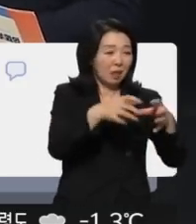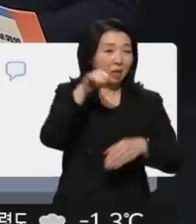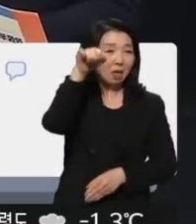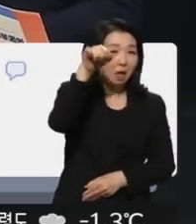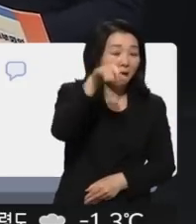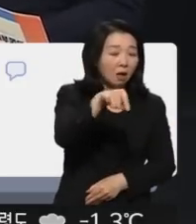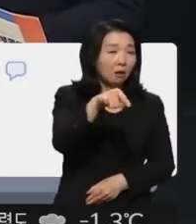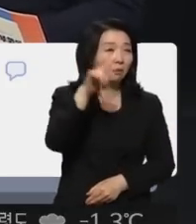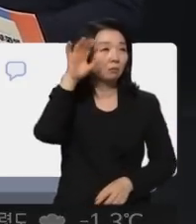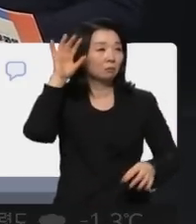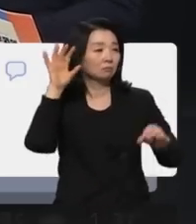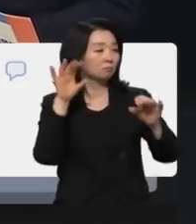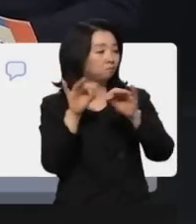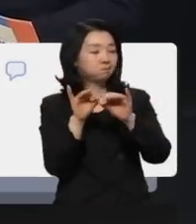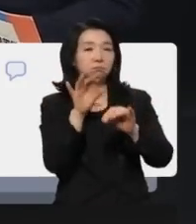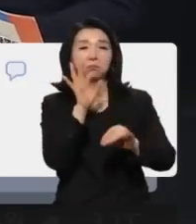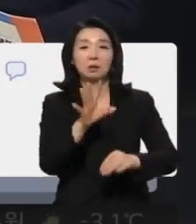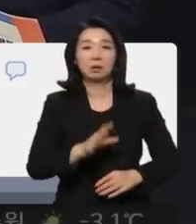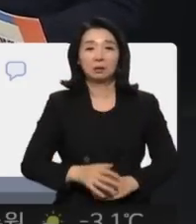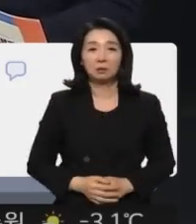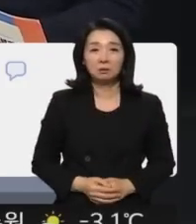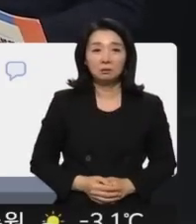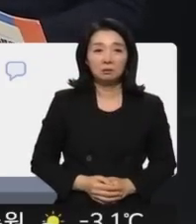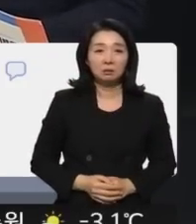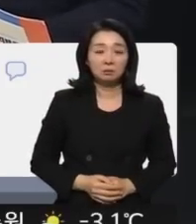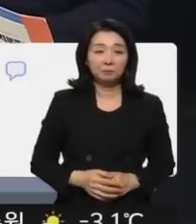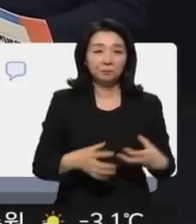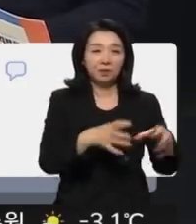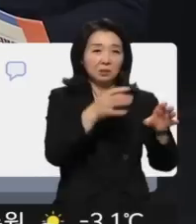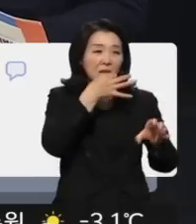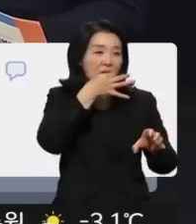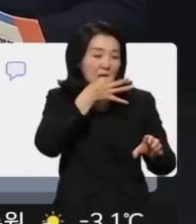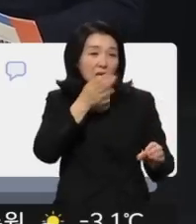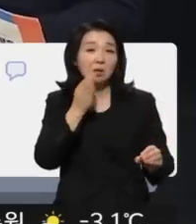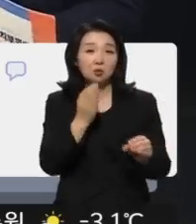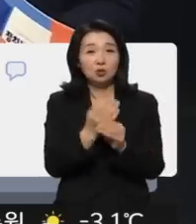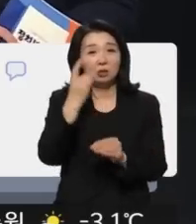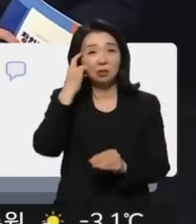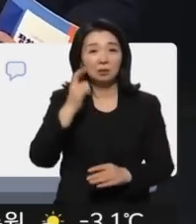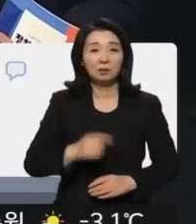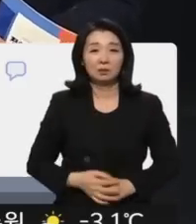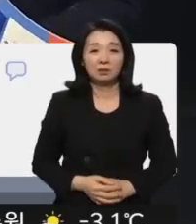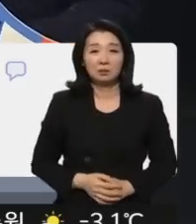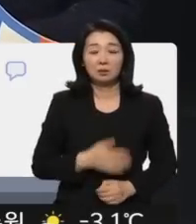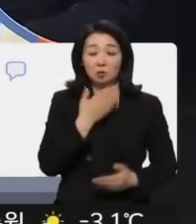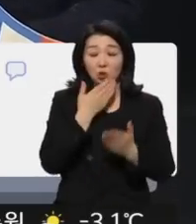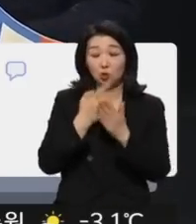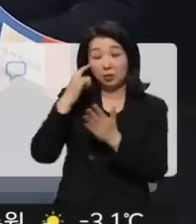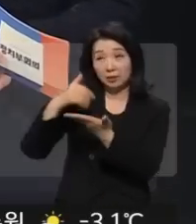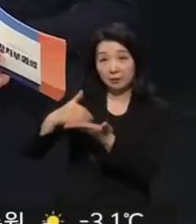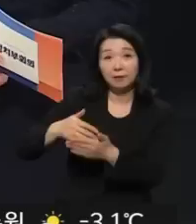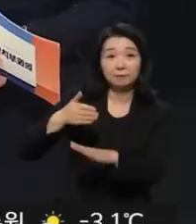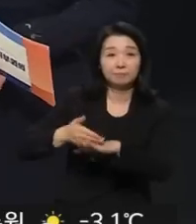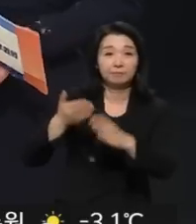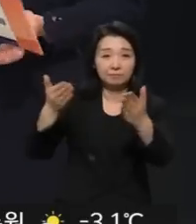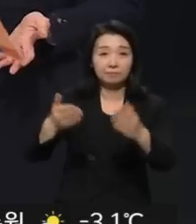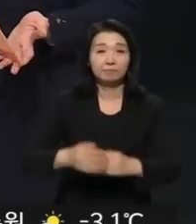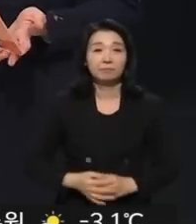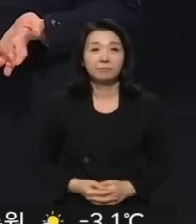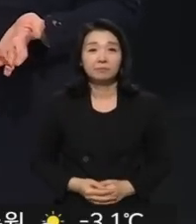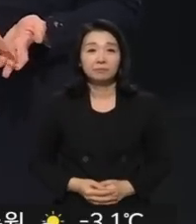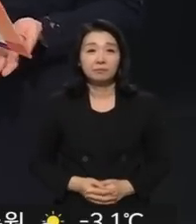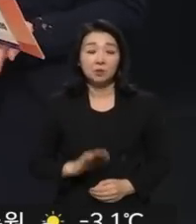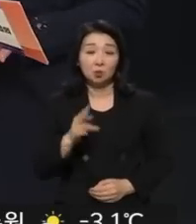사람들은 공감을 못 받을 것입니다. 집단 이기주의라고 생각됩니다라고 하셨는데요. 소중한 의견 모두 고맙습니다. 네,